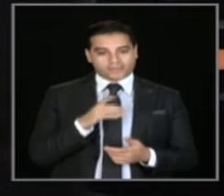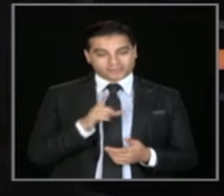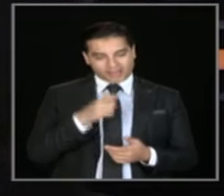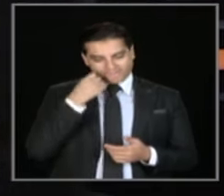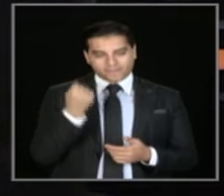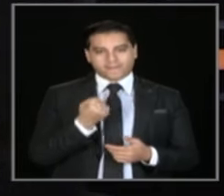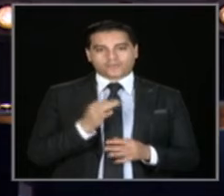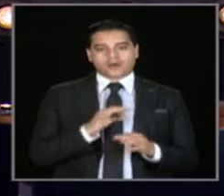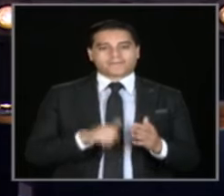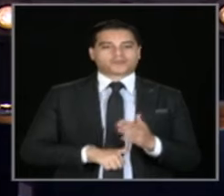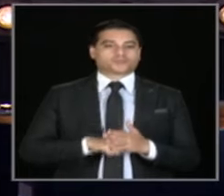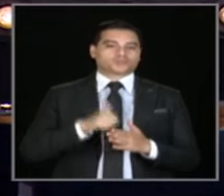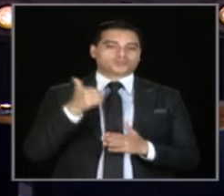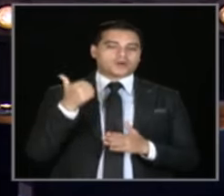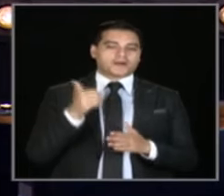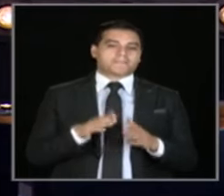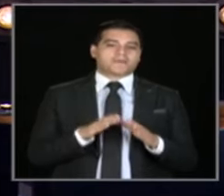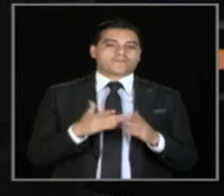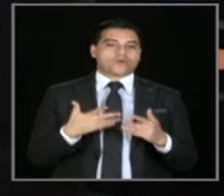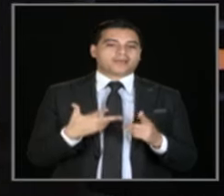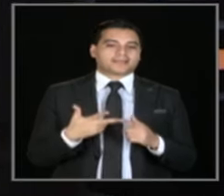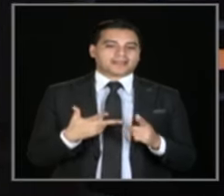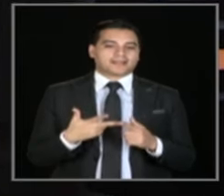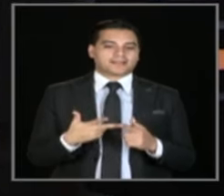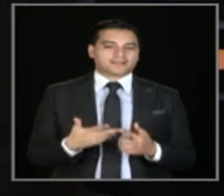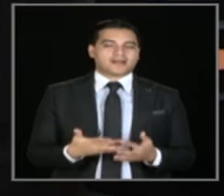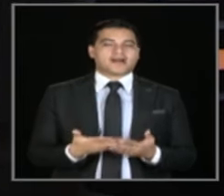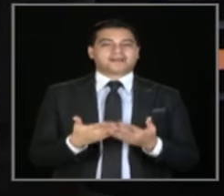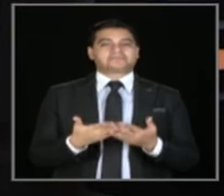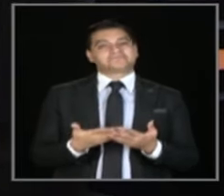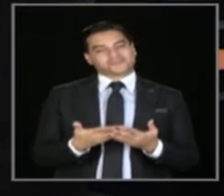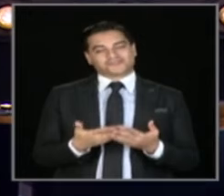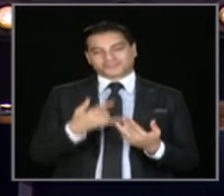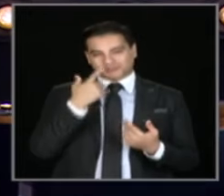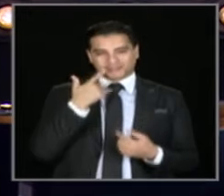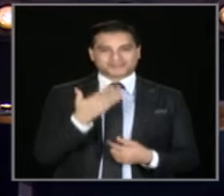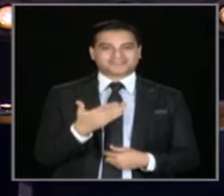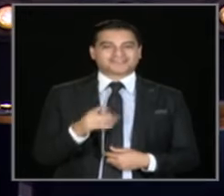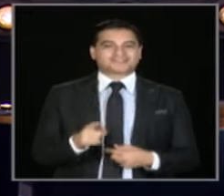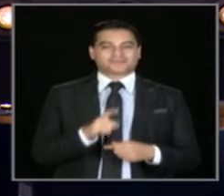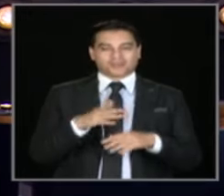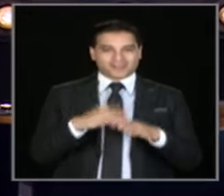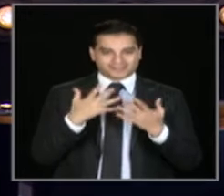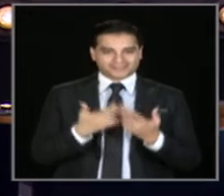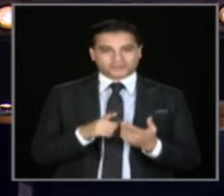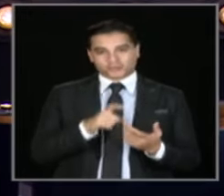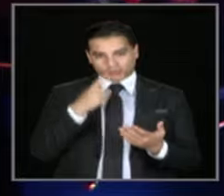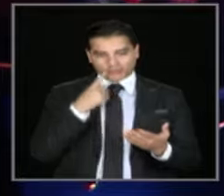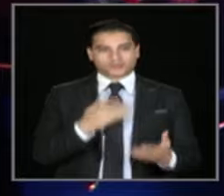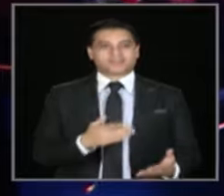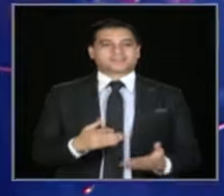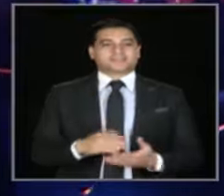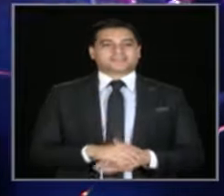مبروك، العلامة الكاملة للمجموعة التالتة يا رب لفريق كوميكس. هنشوف قدرات ذهنية. والسؤال